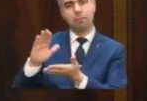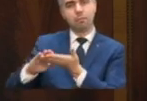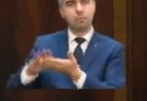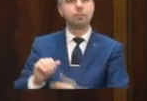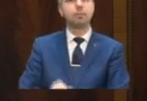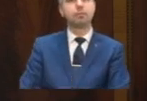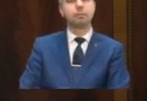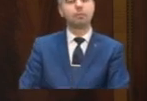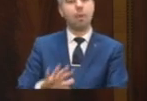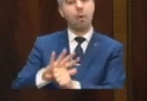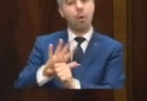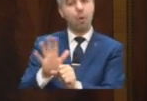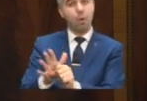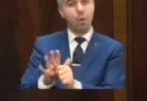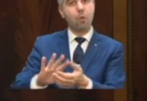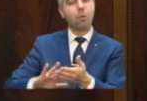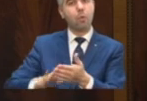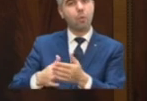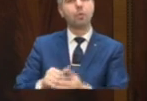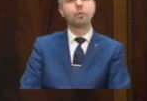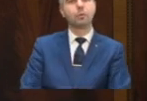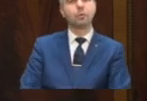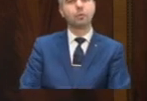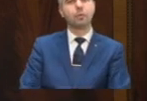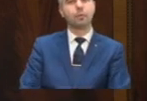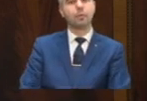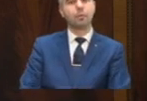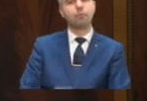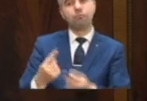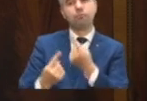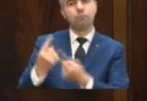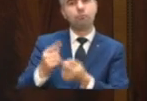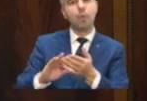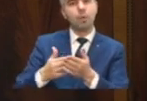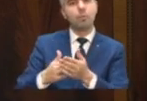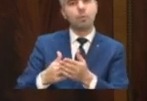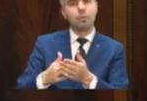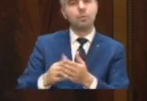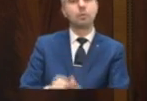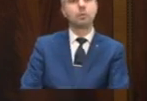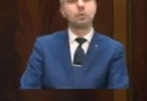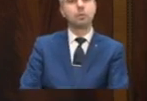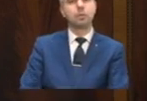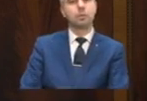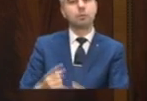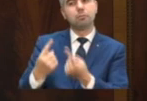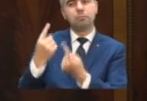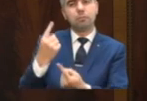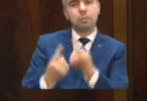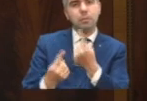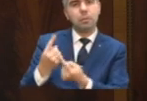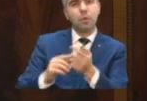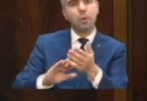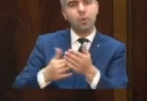ذهبت الجائحة، رغم ذلك ذهبت الجائحة بأغلبيتها مع الأسف الشديد، وتأرجحت مساهمتها في